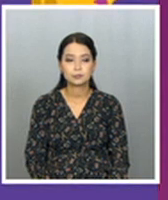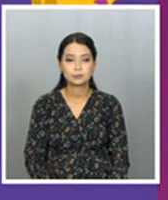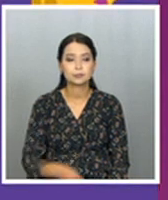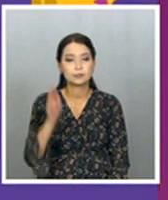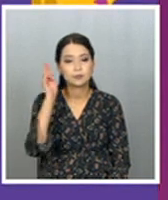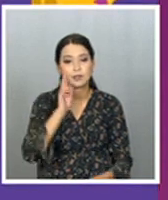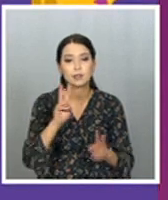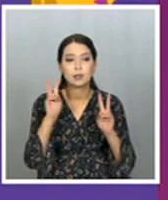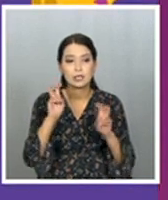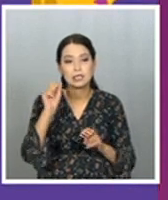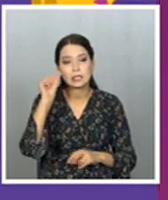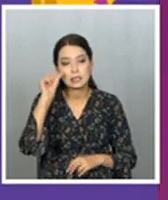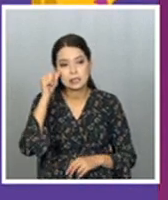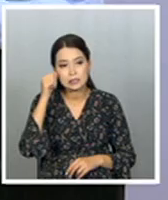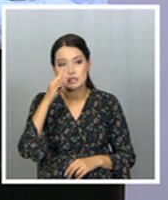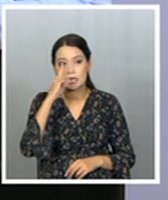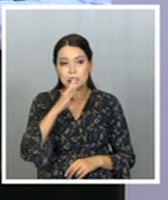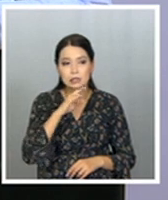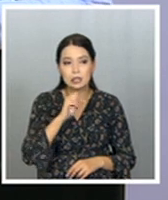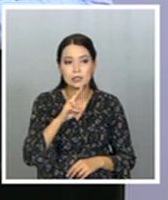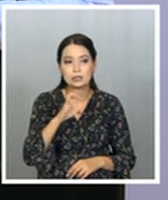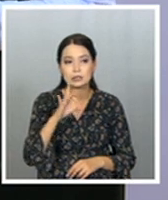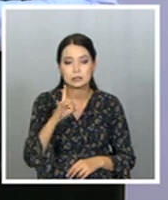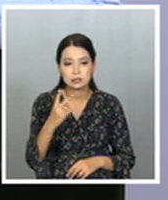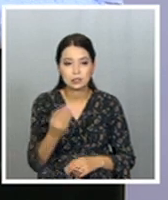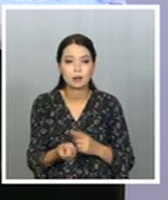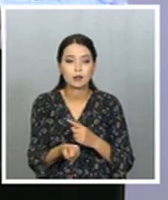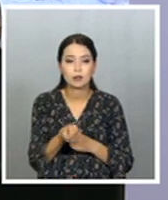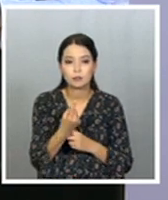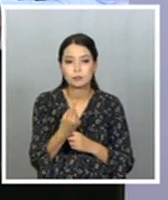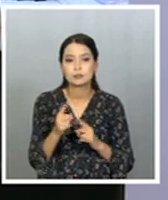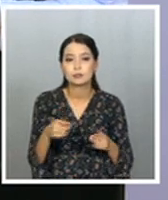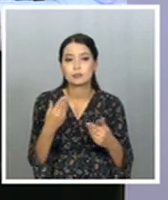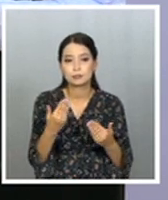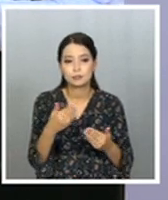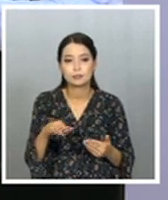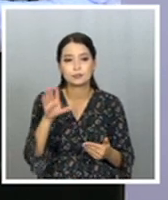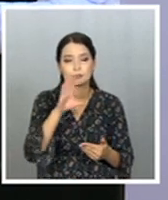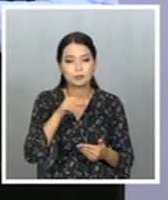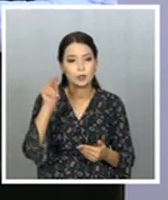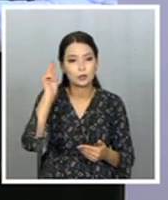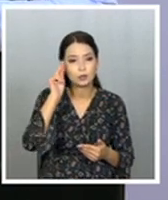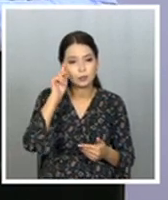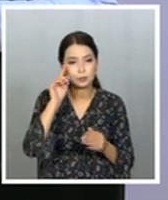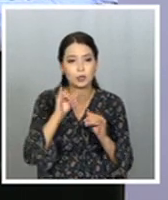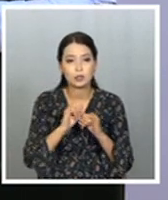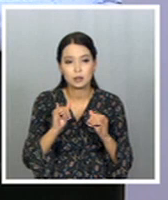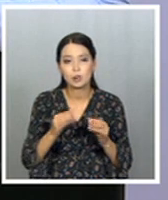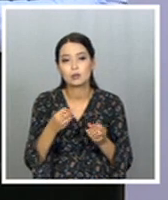Сабағымыздың тақырыбы қырғыз қазақ АКСР-ның құрылуы. Яғни сіздер өткен тақырыптағы білімдеріңізді одан әрі